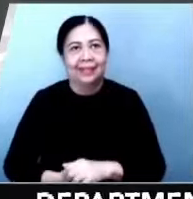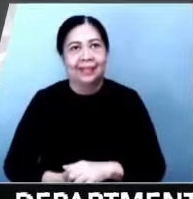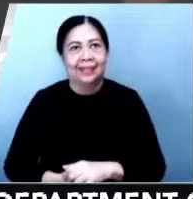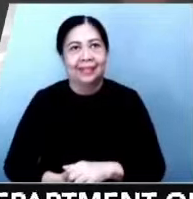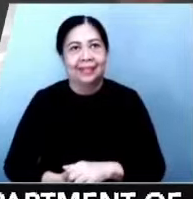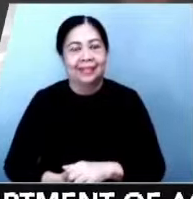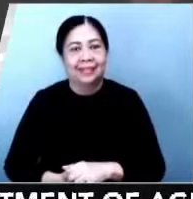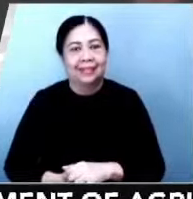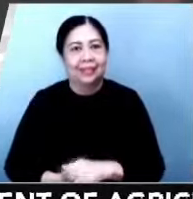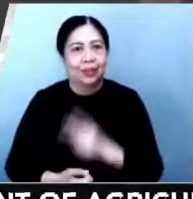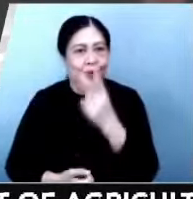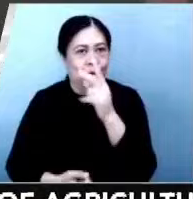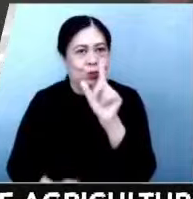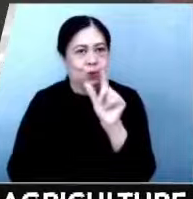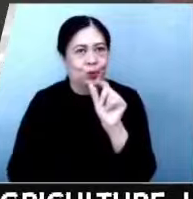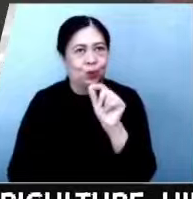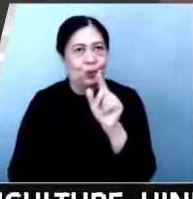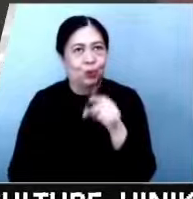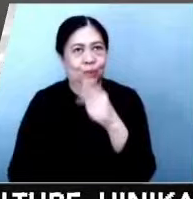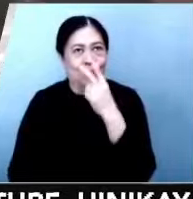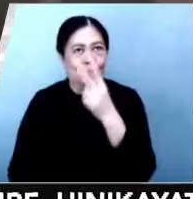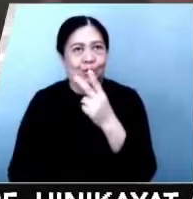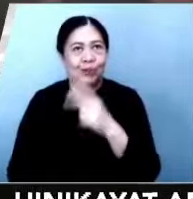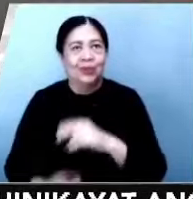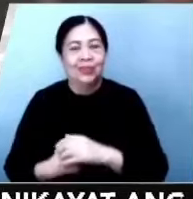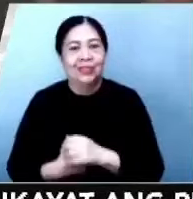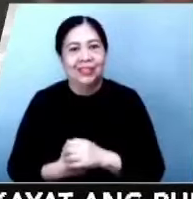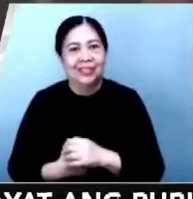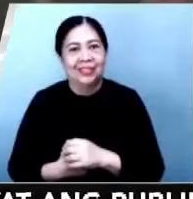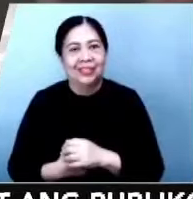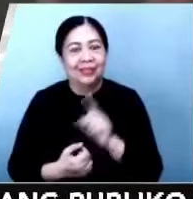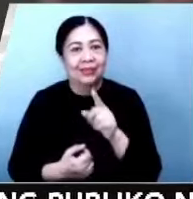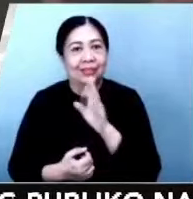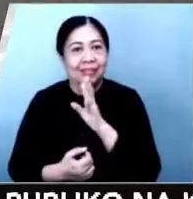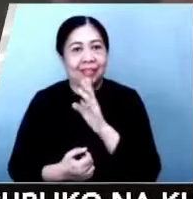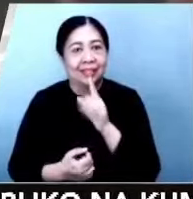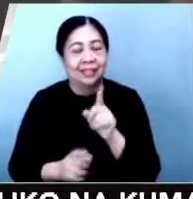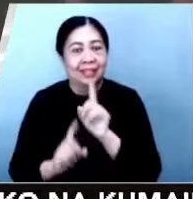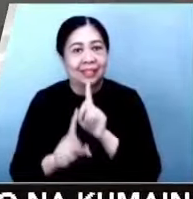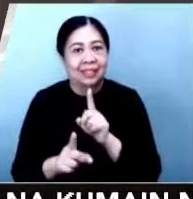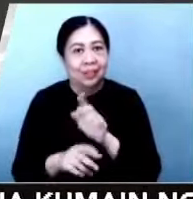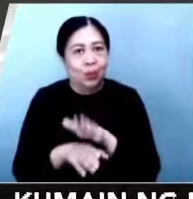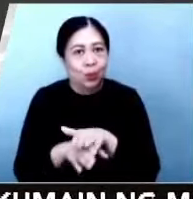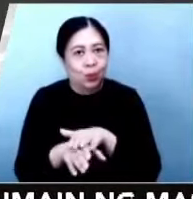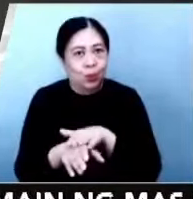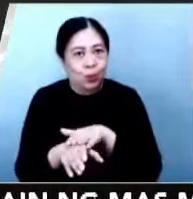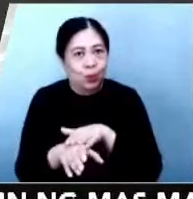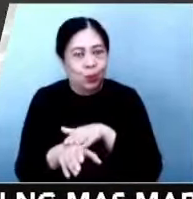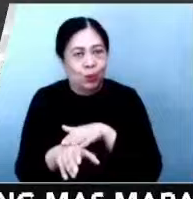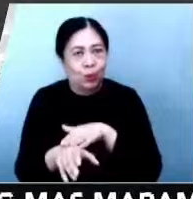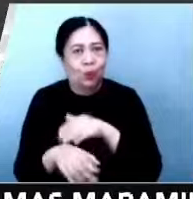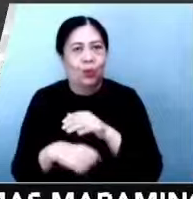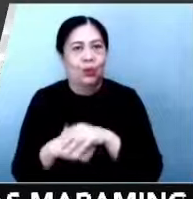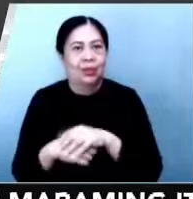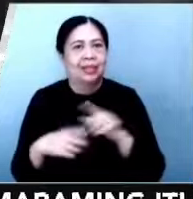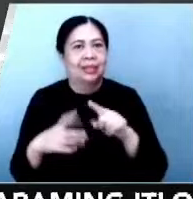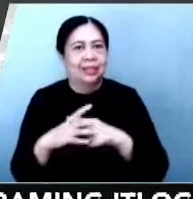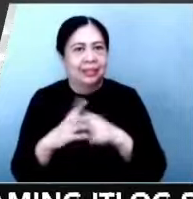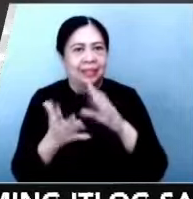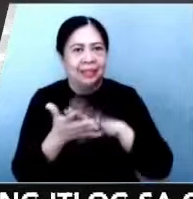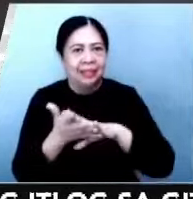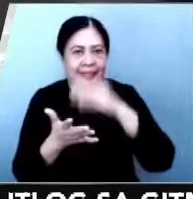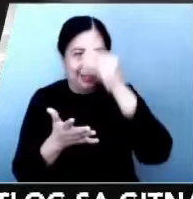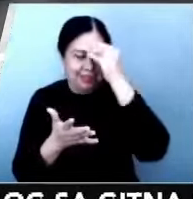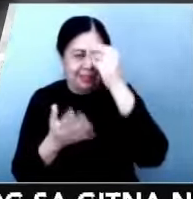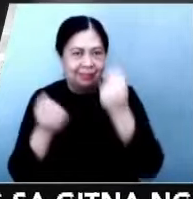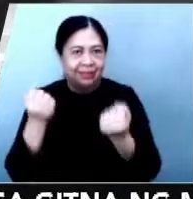Dalawang daliring paraan ni Tatay Felix Ledesma para sabihin sa anak na magdahan-dahan. Simula nang matutong magmaneho ng